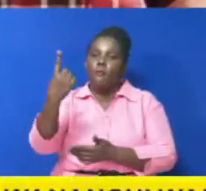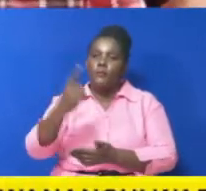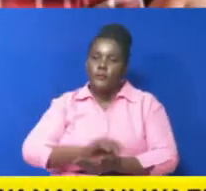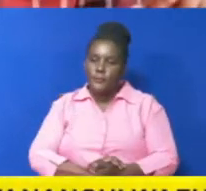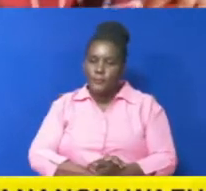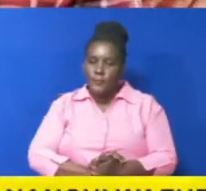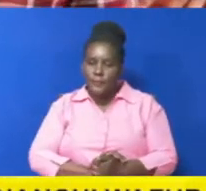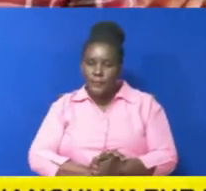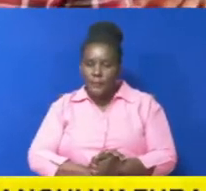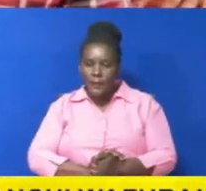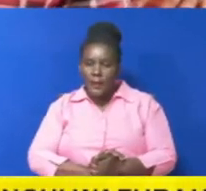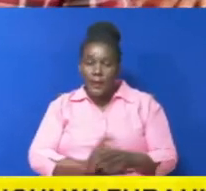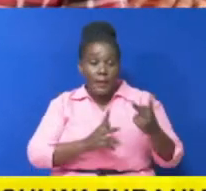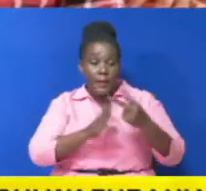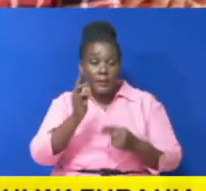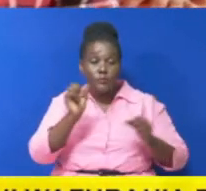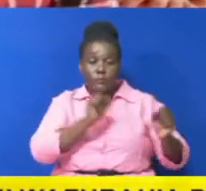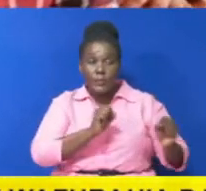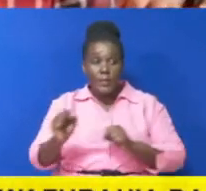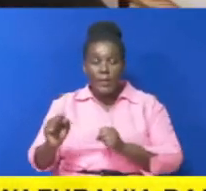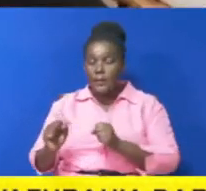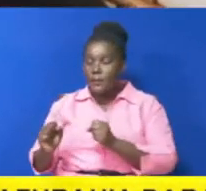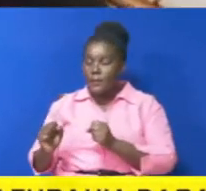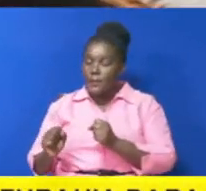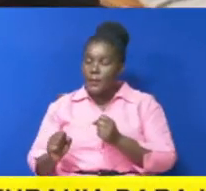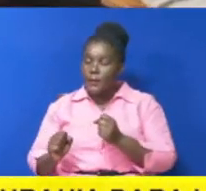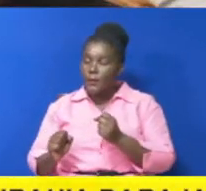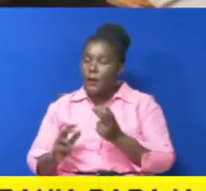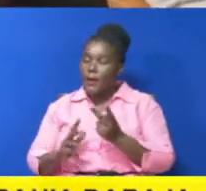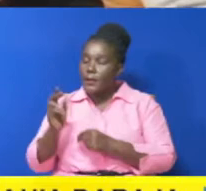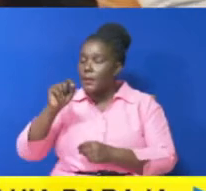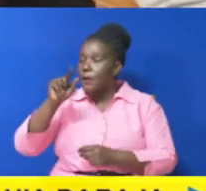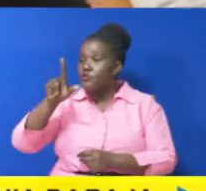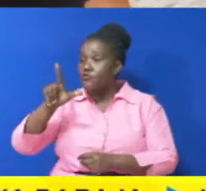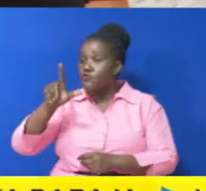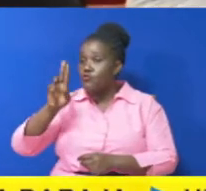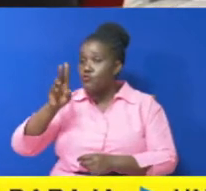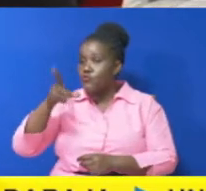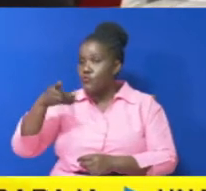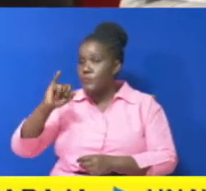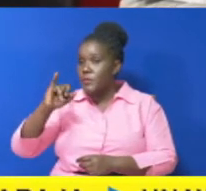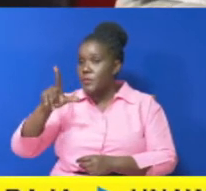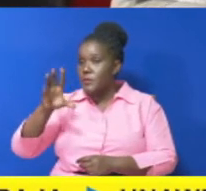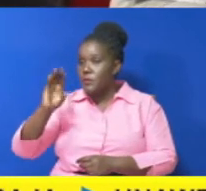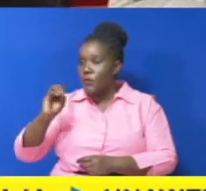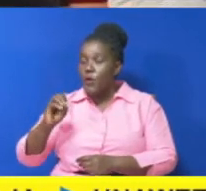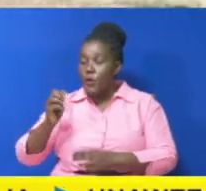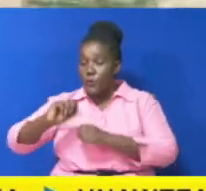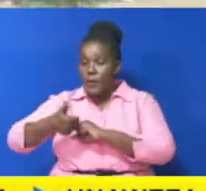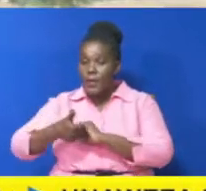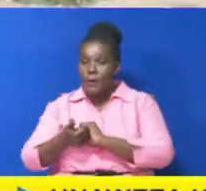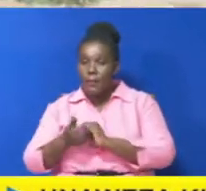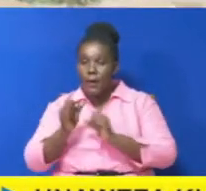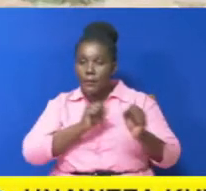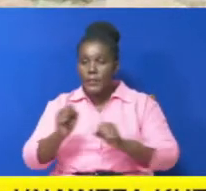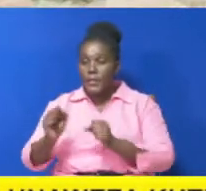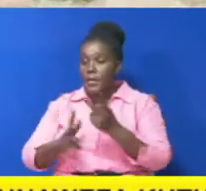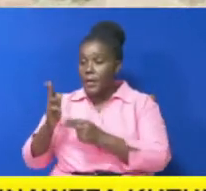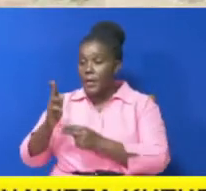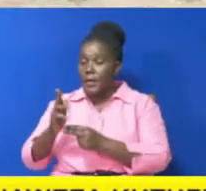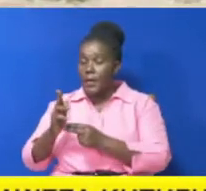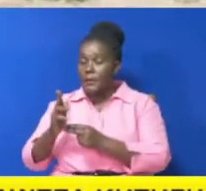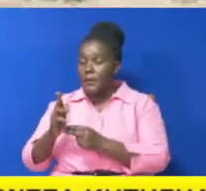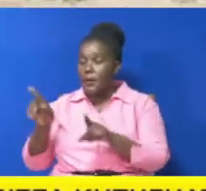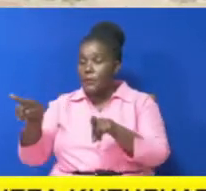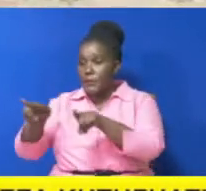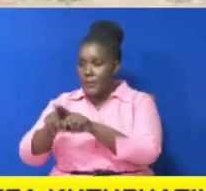wa kata Nyangokolo Enos Lupimo kwa niaba ya watendaji wa kata halmashauri ya mji wa Bariadi wanaahidi kutoa elimu kwa wananchi. Tushuke kule chini